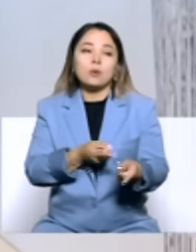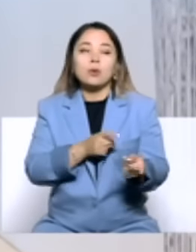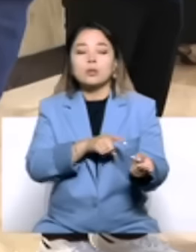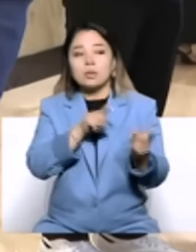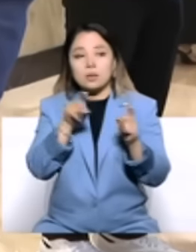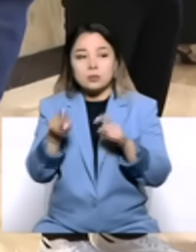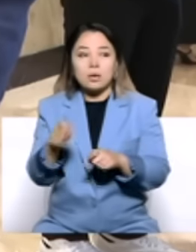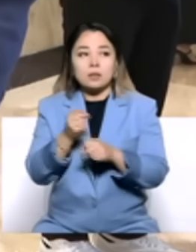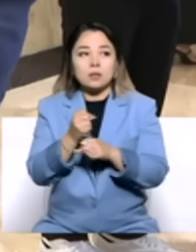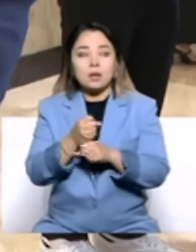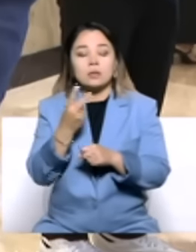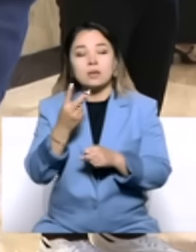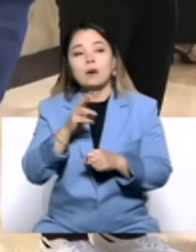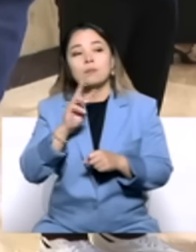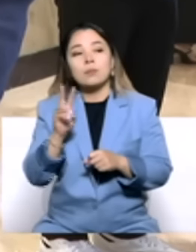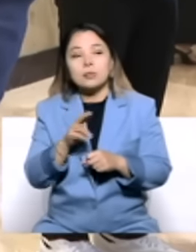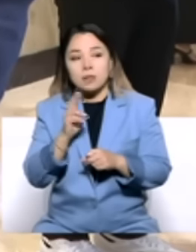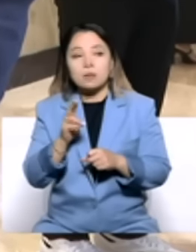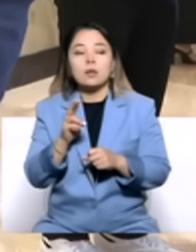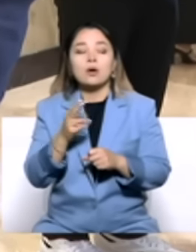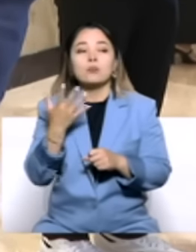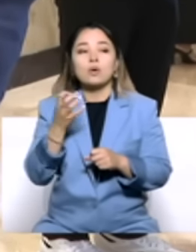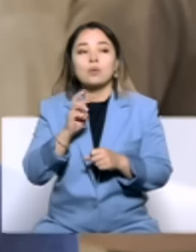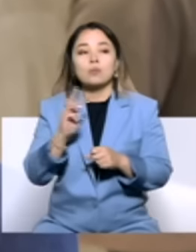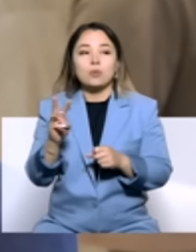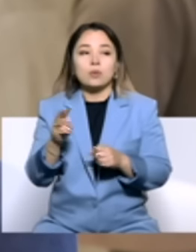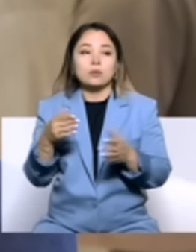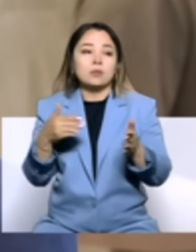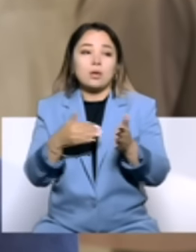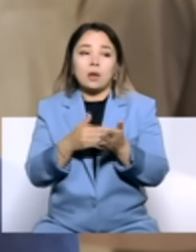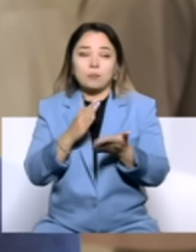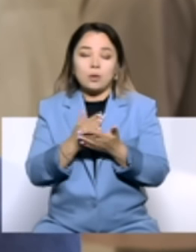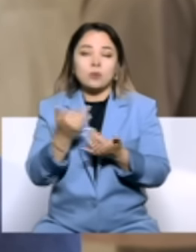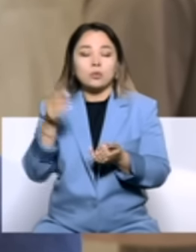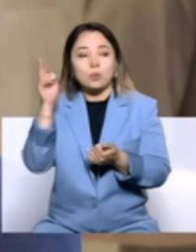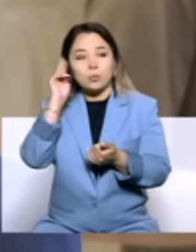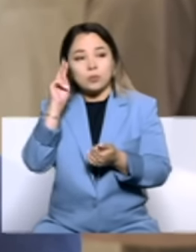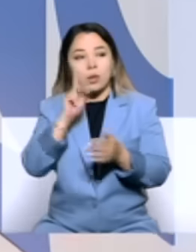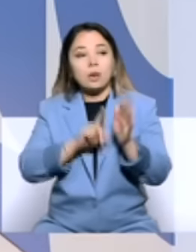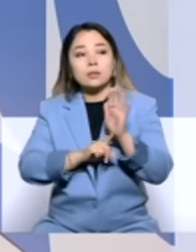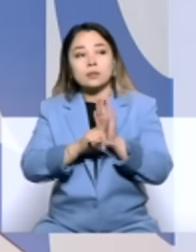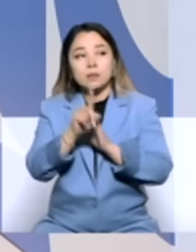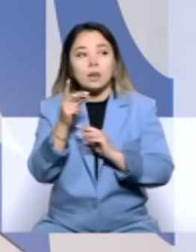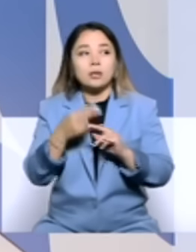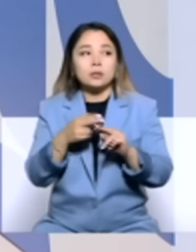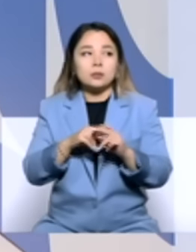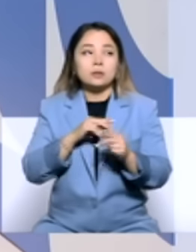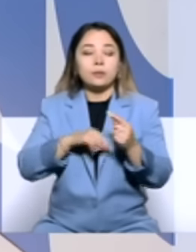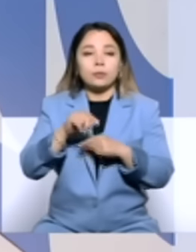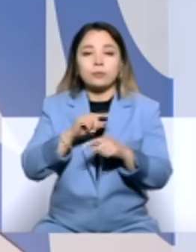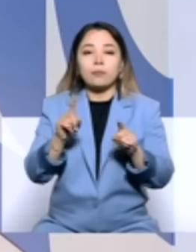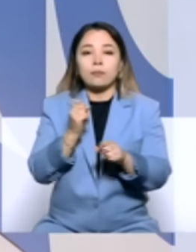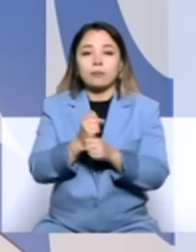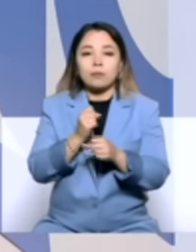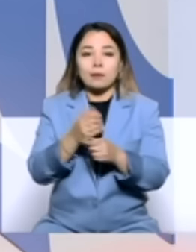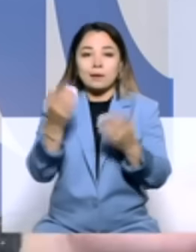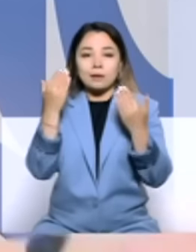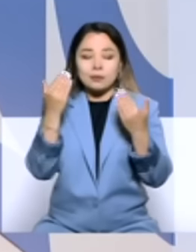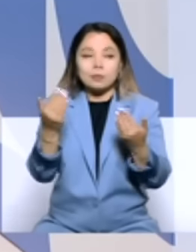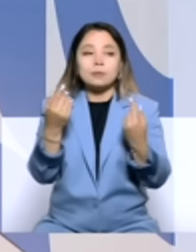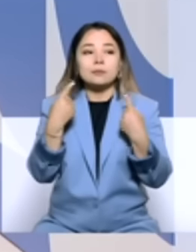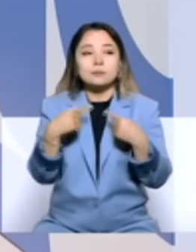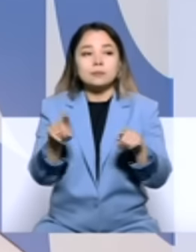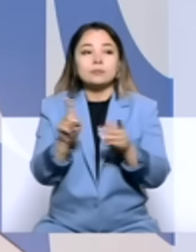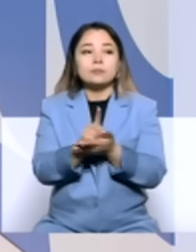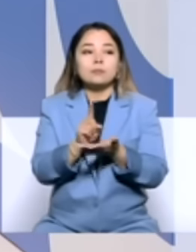алғаннан кейін 2 миллиардтық 500 миллион қылдырып тастады. Енді үйреніп келе жатқан кезде жаңағы кәсіпкерлер не істерлерін білмейді, басқа